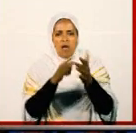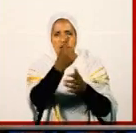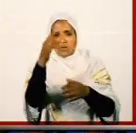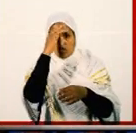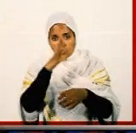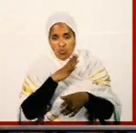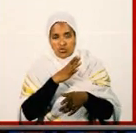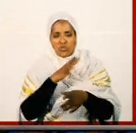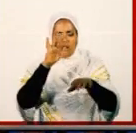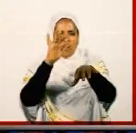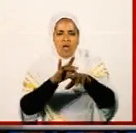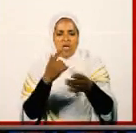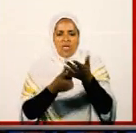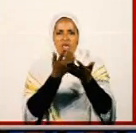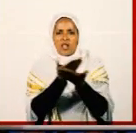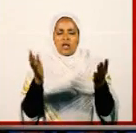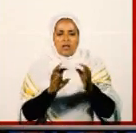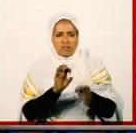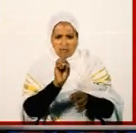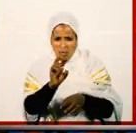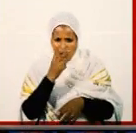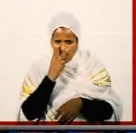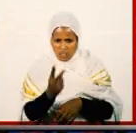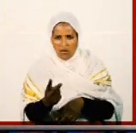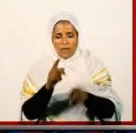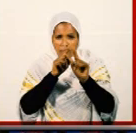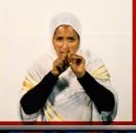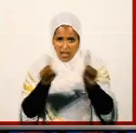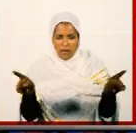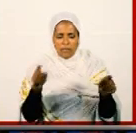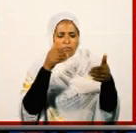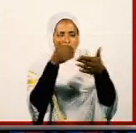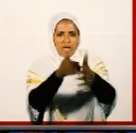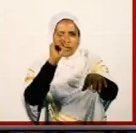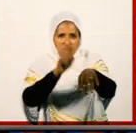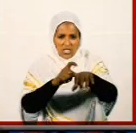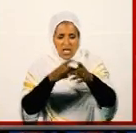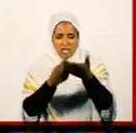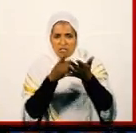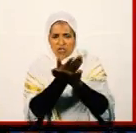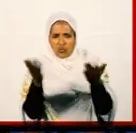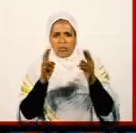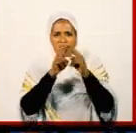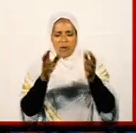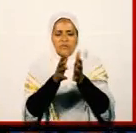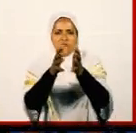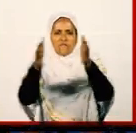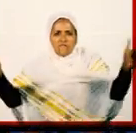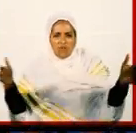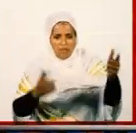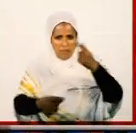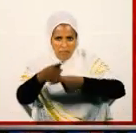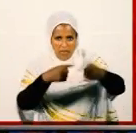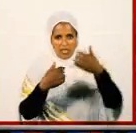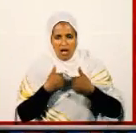አንዳንድ ሰዎች ላይ ይሄ ነገር ጎልቶ ይታያል። በተለይም በቅርብ ጊዜ እነዚህ ነገሮች በጣም እየተስፋፉ እየመጡ